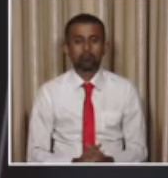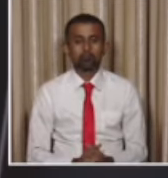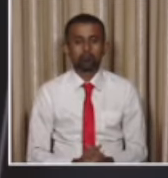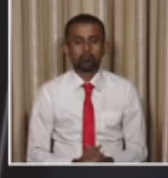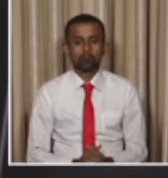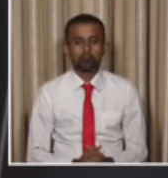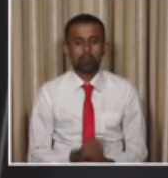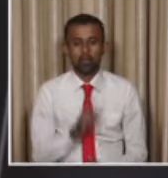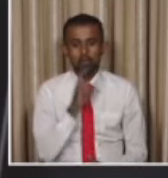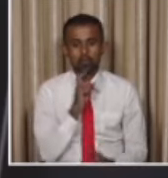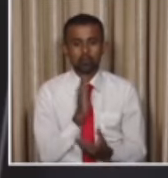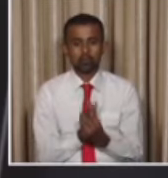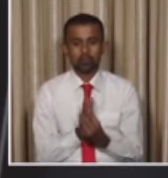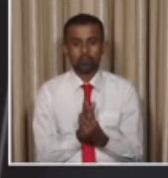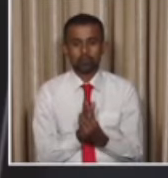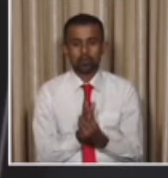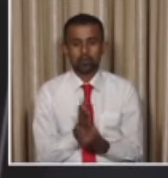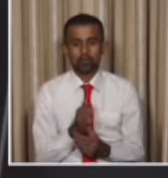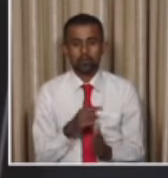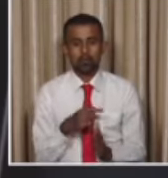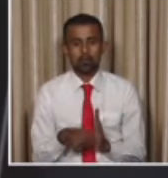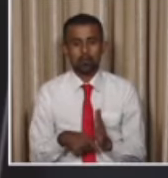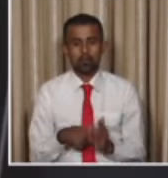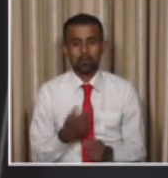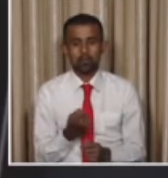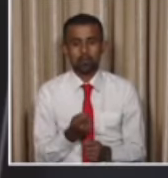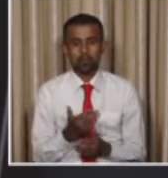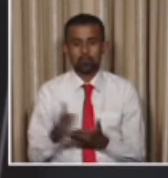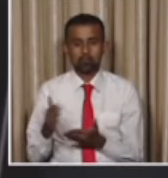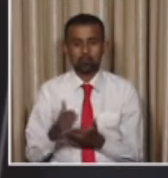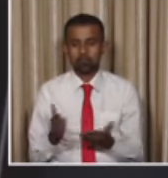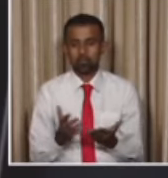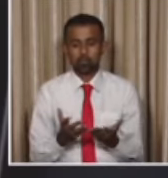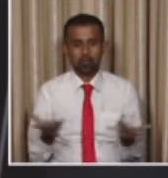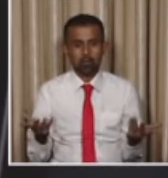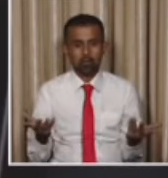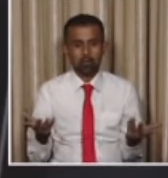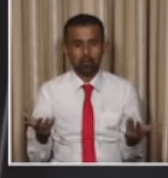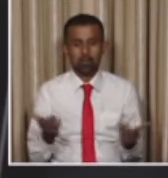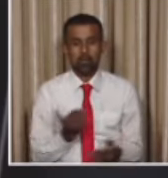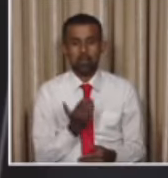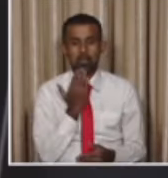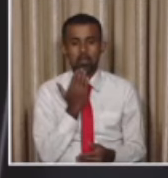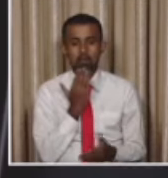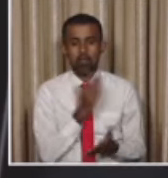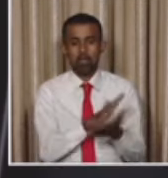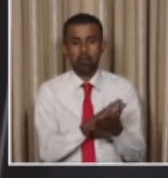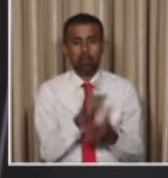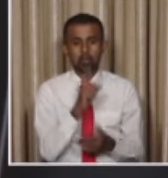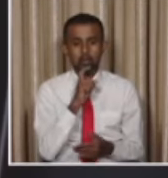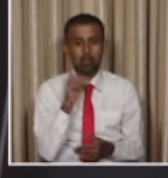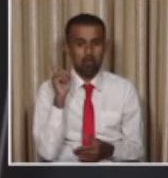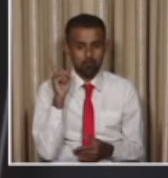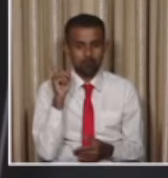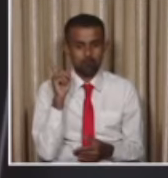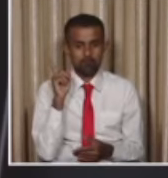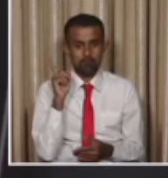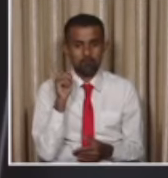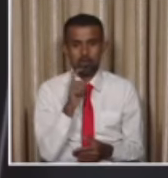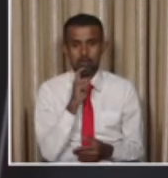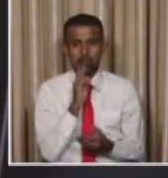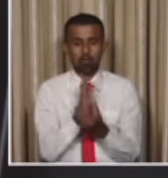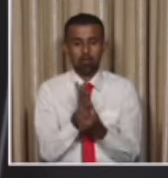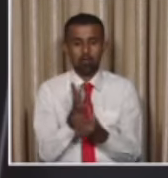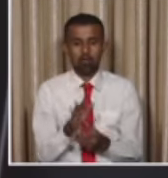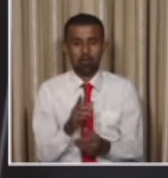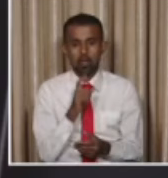එතකොට නඩු පවරන්න පටන් ගත්තා ලංකාව සල්ලි නොගෙවන එකට. ඇමරිකාවේ හැමිල්ටන් උසාවියේ නඩු පැවරුවාම